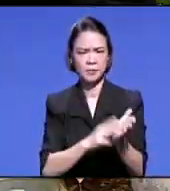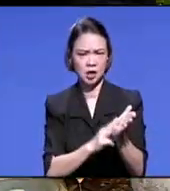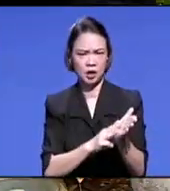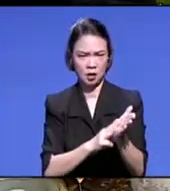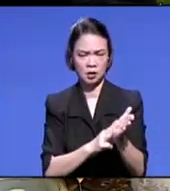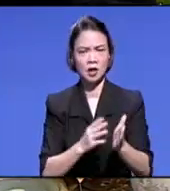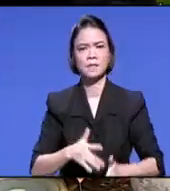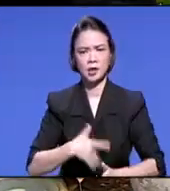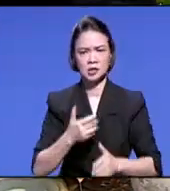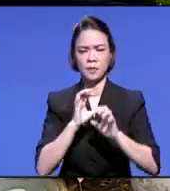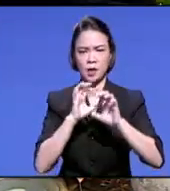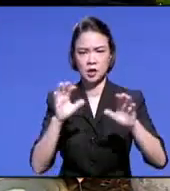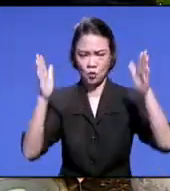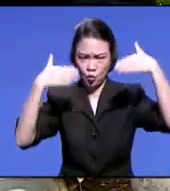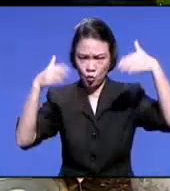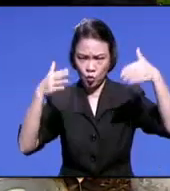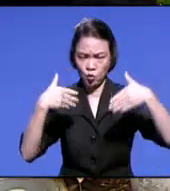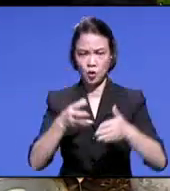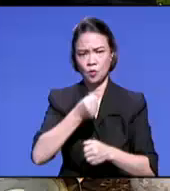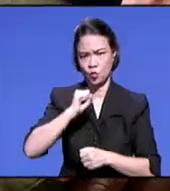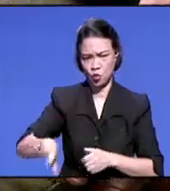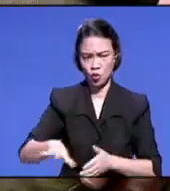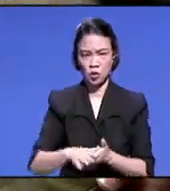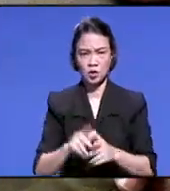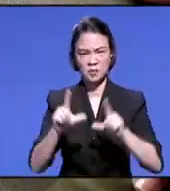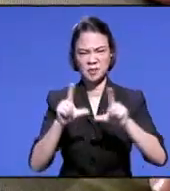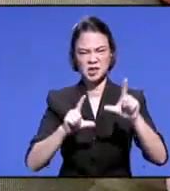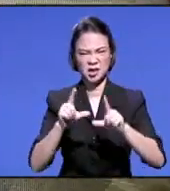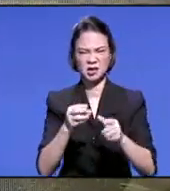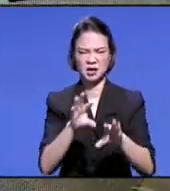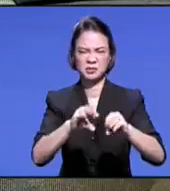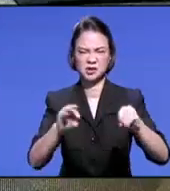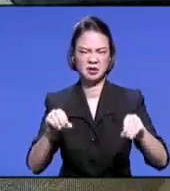merasa banyak promo murah mengakibatkan persaingan pasar yang tidak sehat.